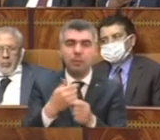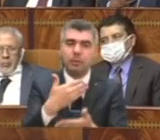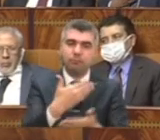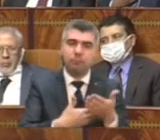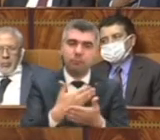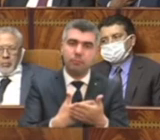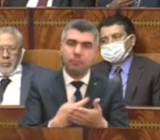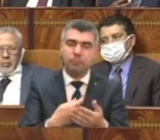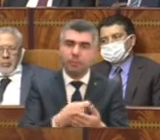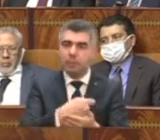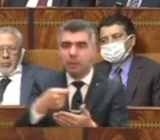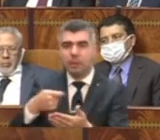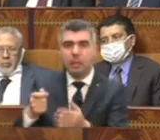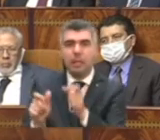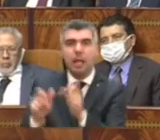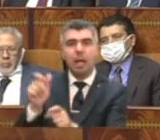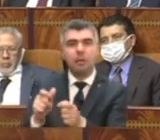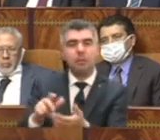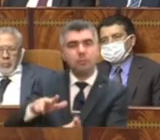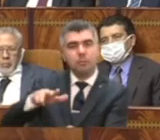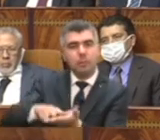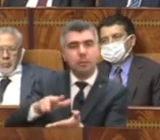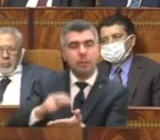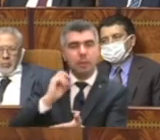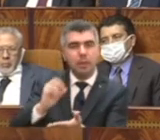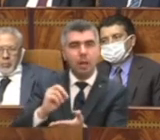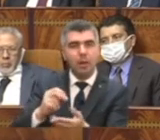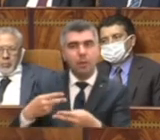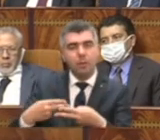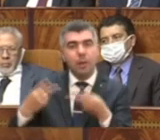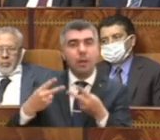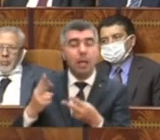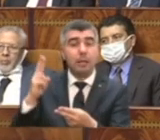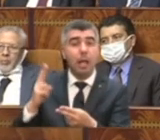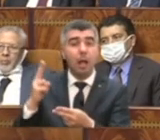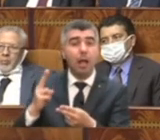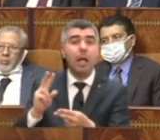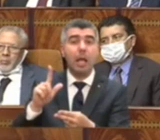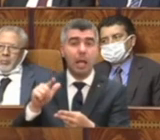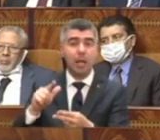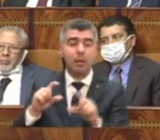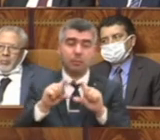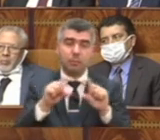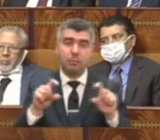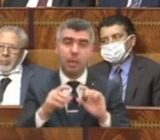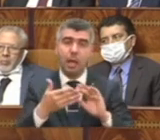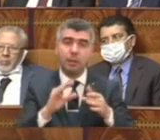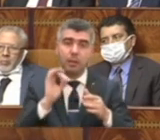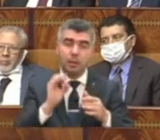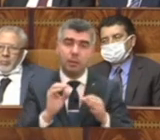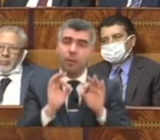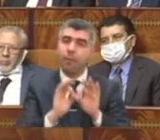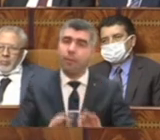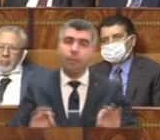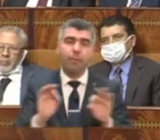التاخر في منح تراخيص البناء رغم اطلاق خدمه الرقميه في مجال التعمير، عدم تحديد المسؤوليه بين كل متدخل